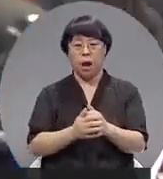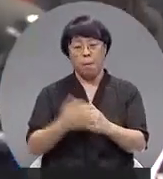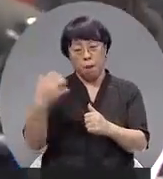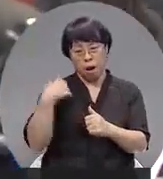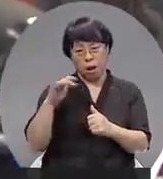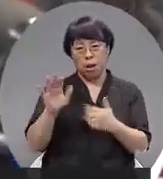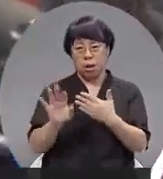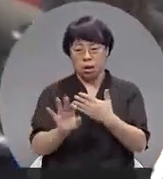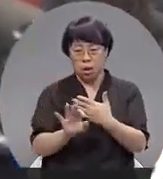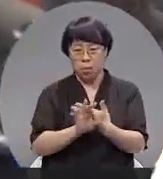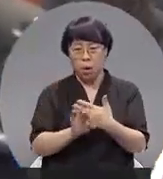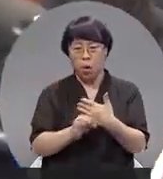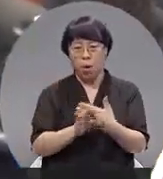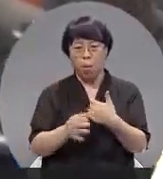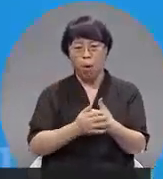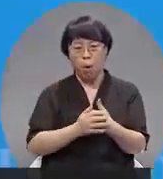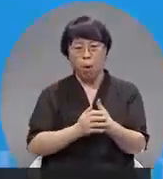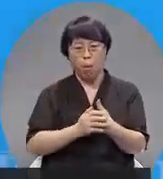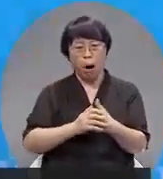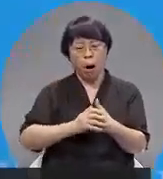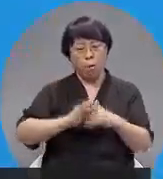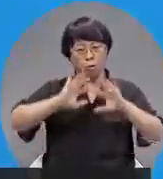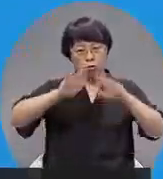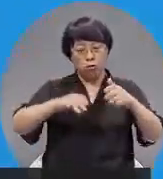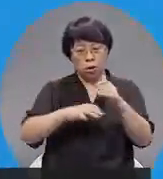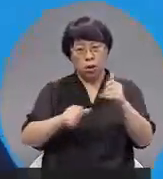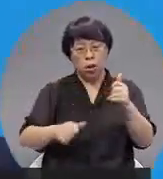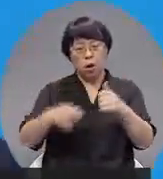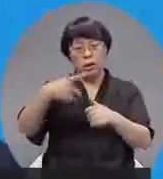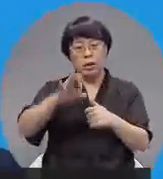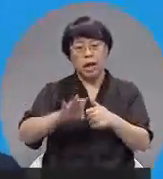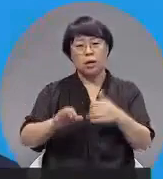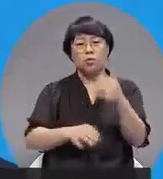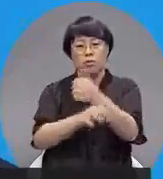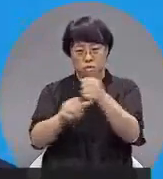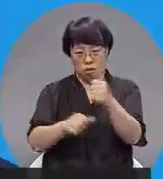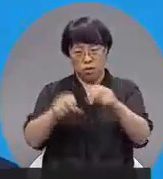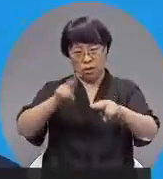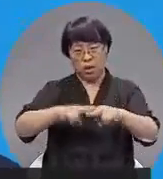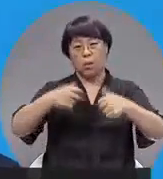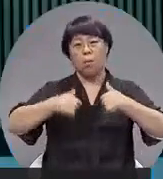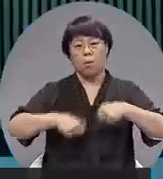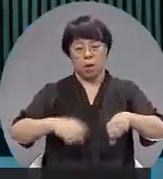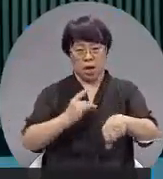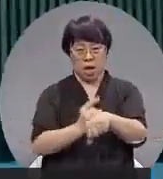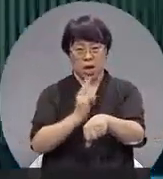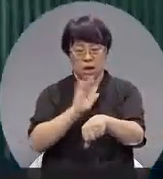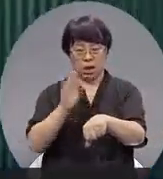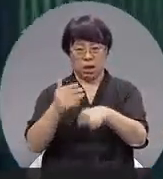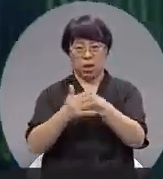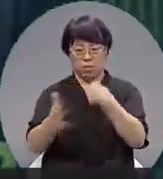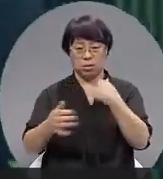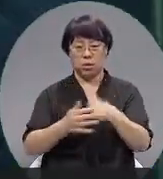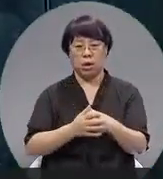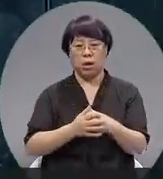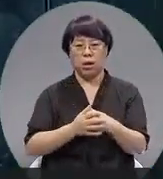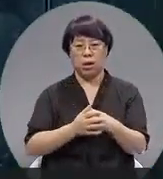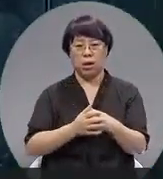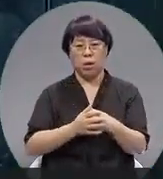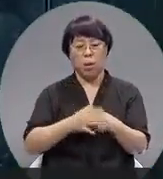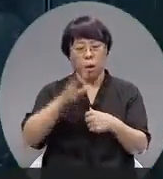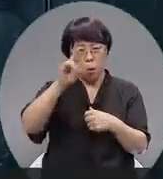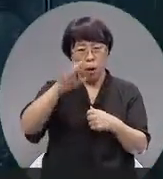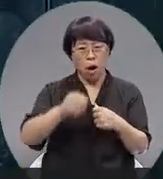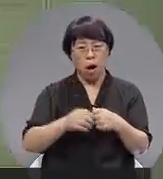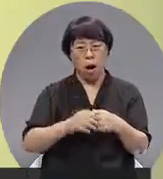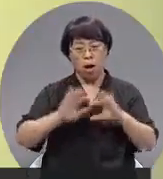사실상 후반기 국회 상임위원장 등 을 포기해야 하기 때문입니다 의문의 힘은 전반기 국회에 늑장